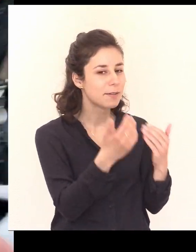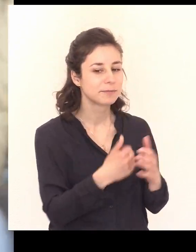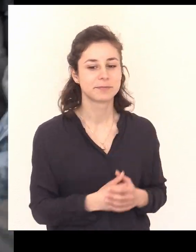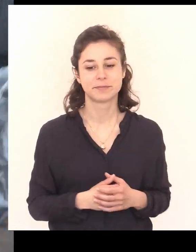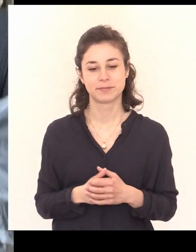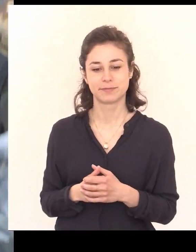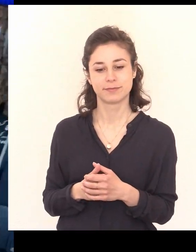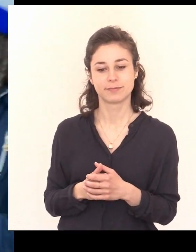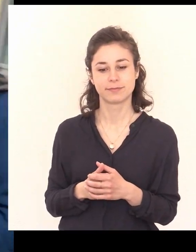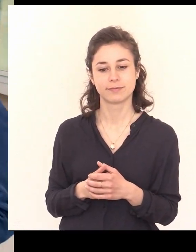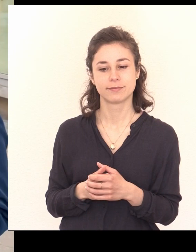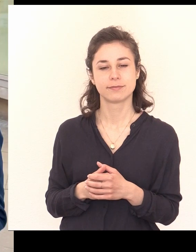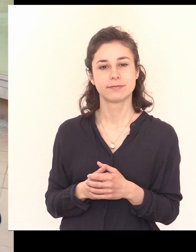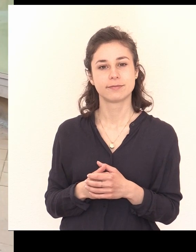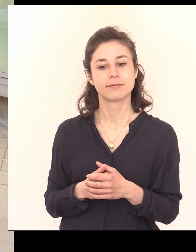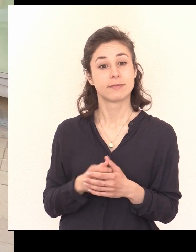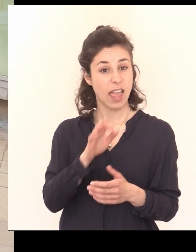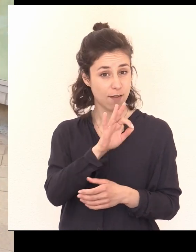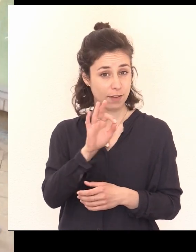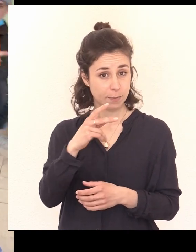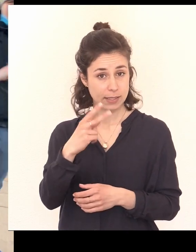So, da haben wir eine Tanke gesehen.